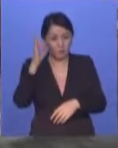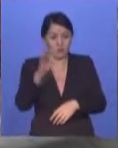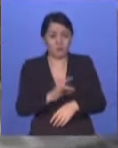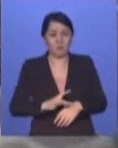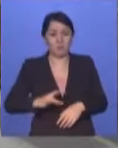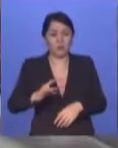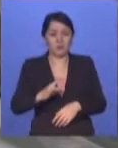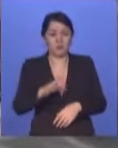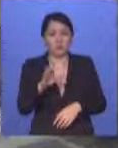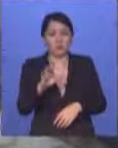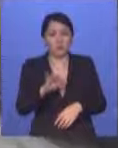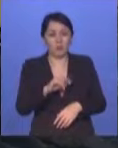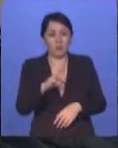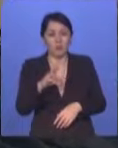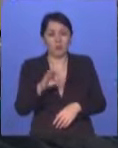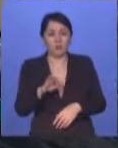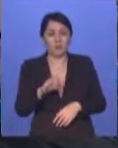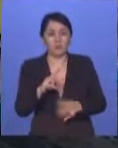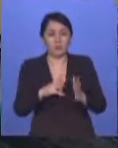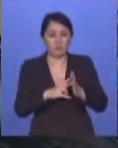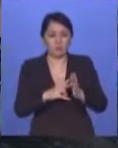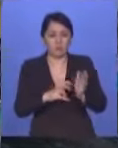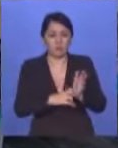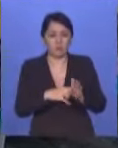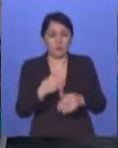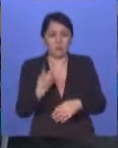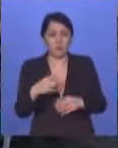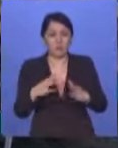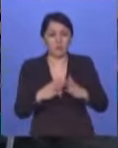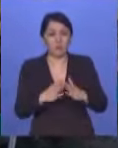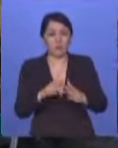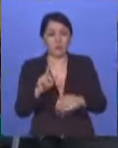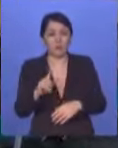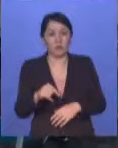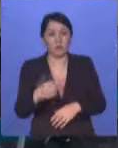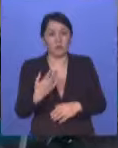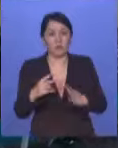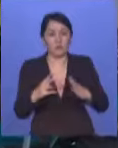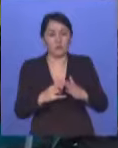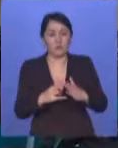микрорайоне Берлек построят 720 домов. 151